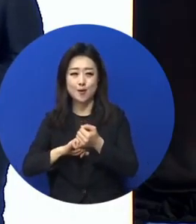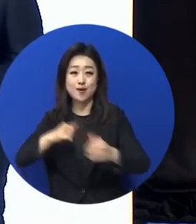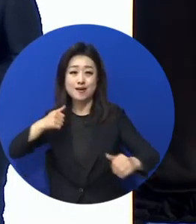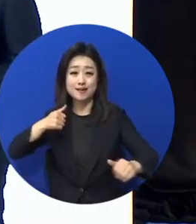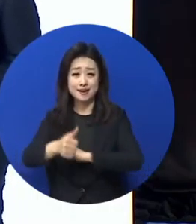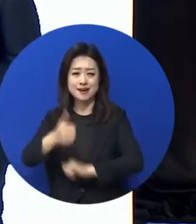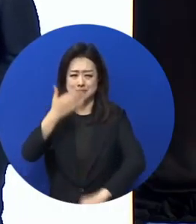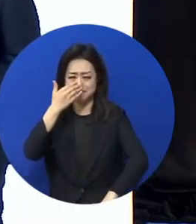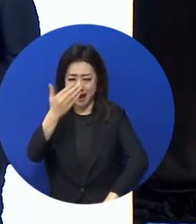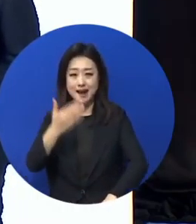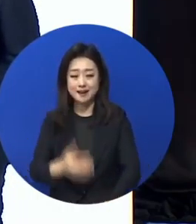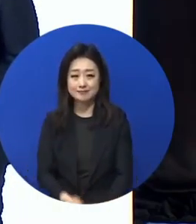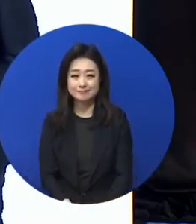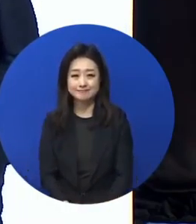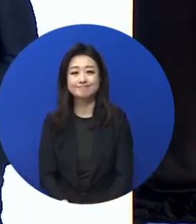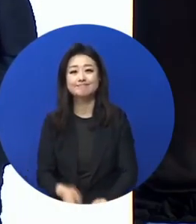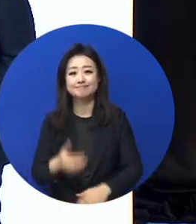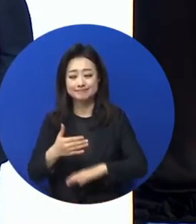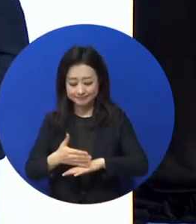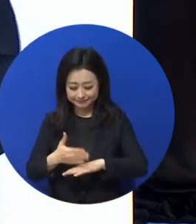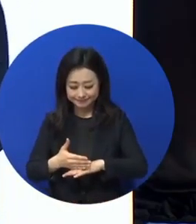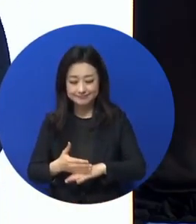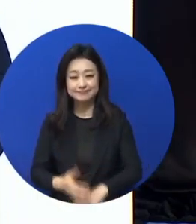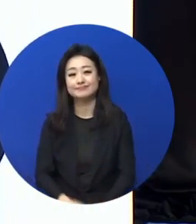승리로 보답하겠습니다. 감사합니다.